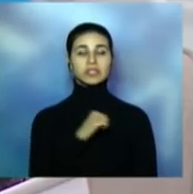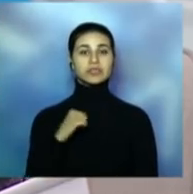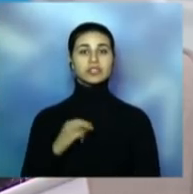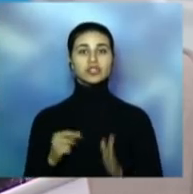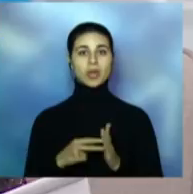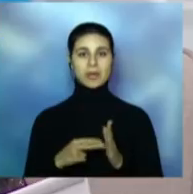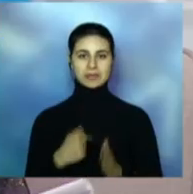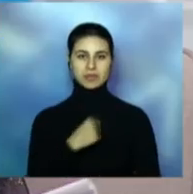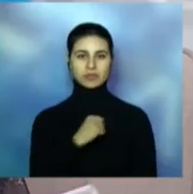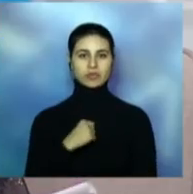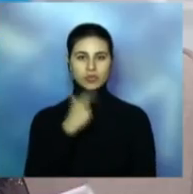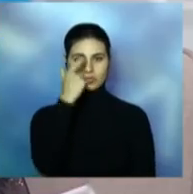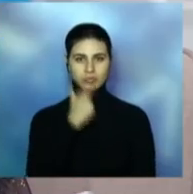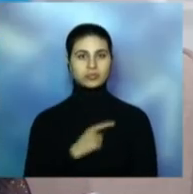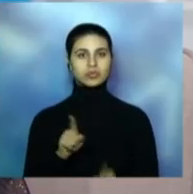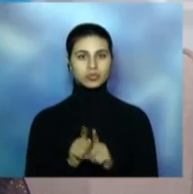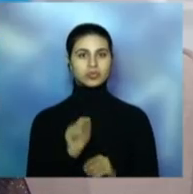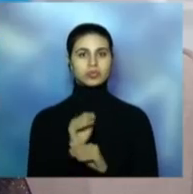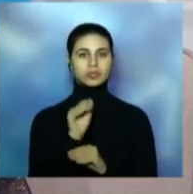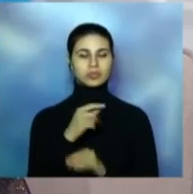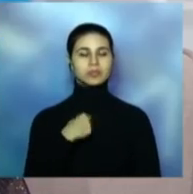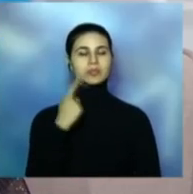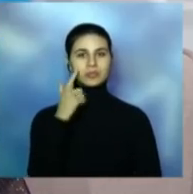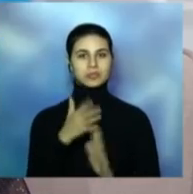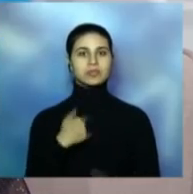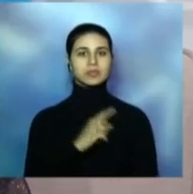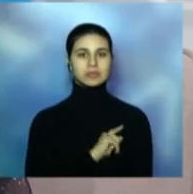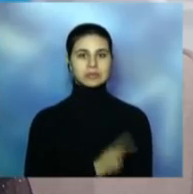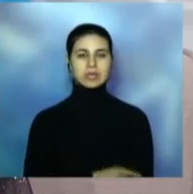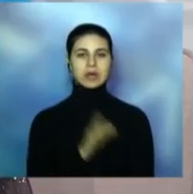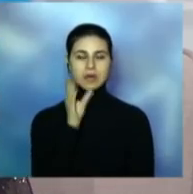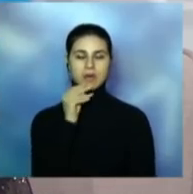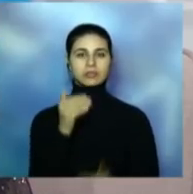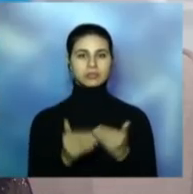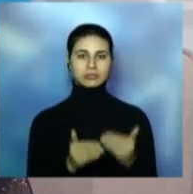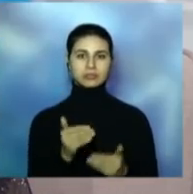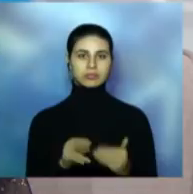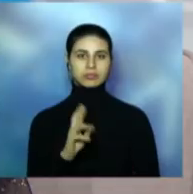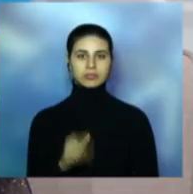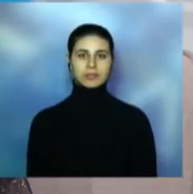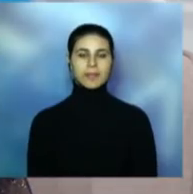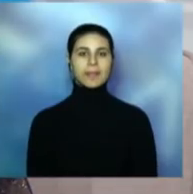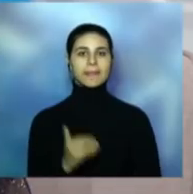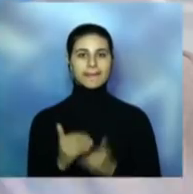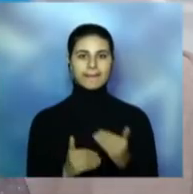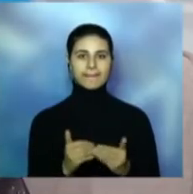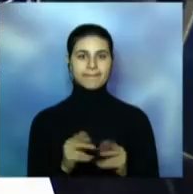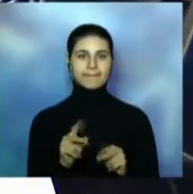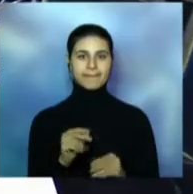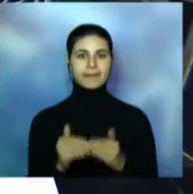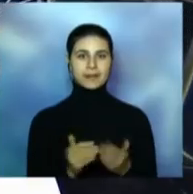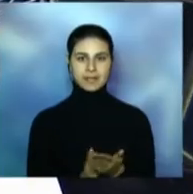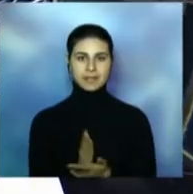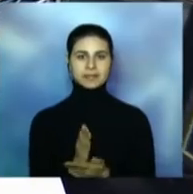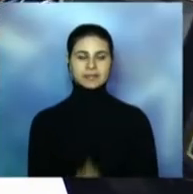თვითშეფასებას რაც შეეხება, ჩემი ზიზრდება, დღითიდღე ვწმუნდები ჩემს ძალებში და წინ მივიწევ